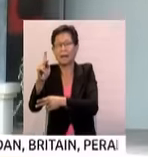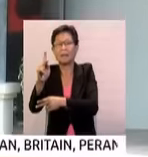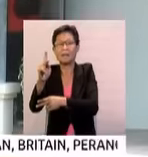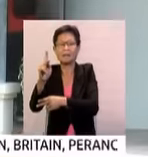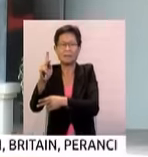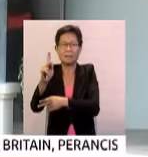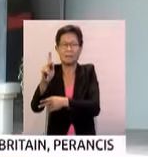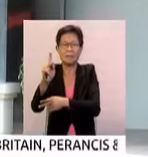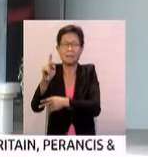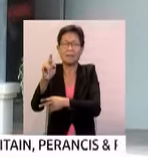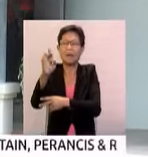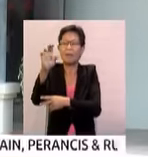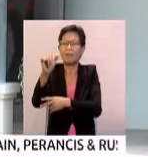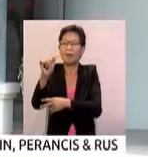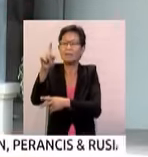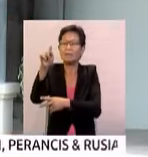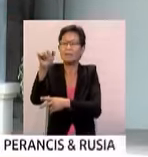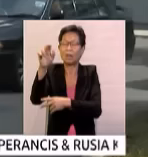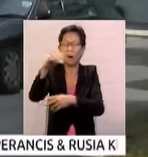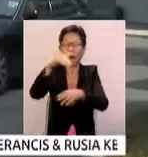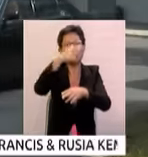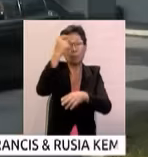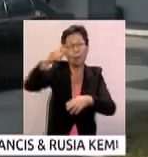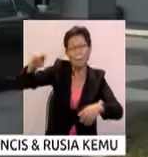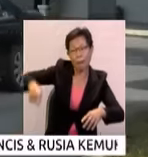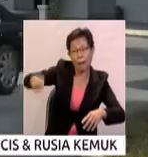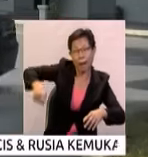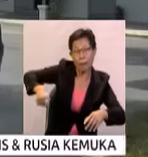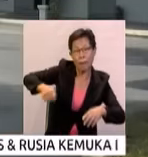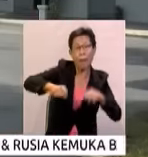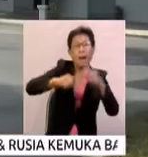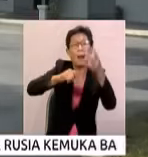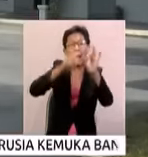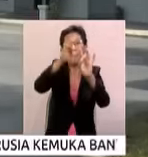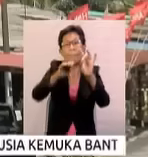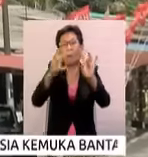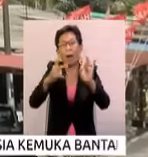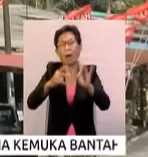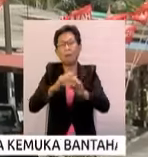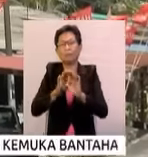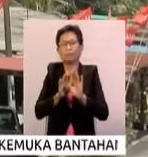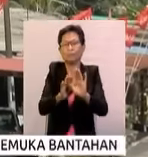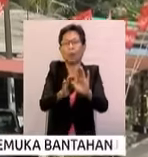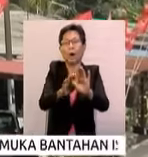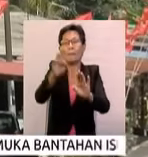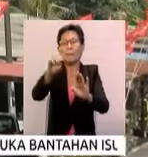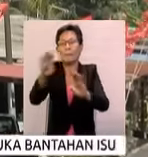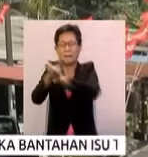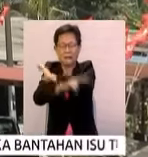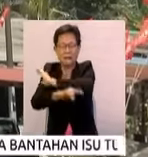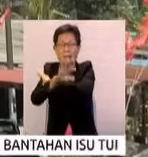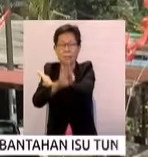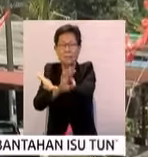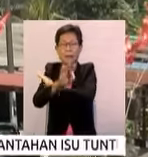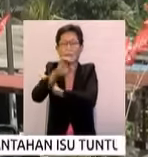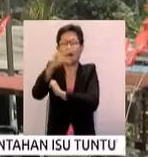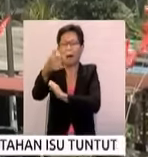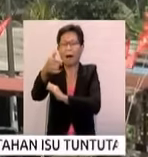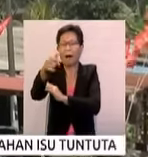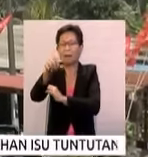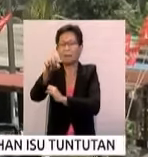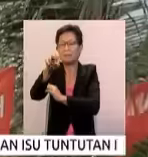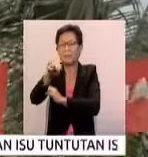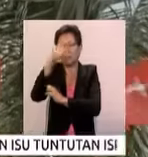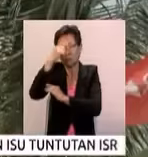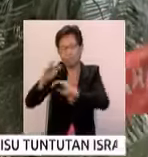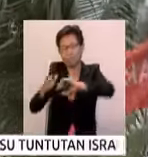selepas Mahkamah Persekutuan pada 18 Februari lalu menolak permohonan bekas Menteri Besar Negeri Sembilan, Datuk Seri Muhammad Hassan